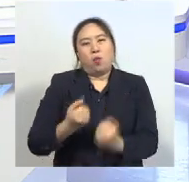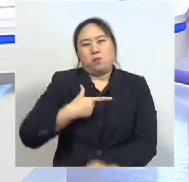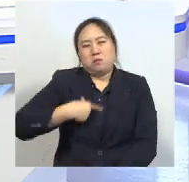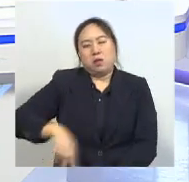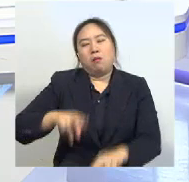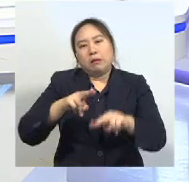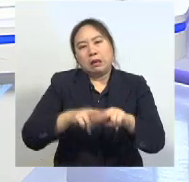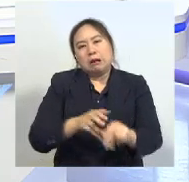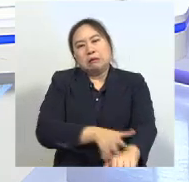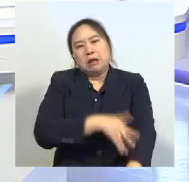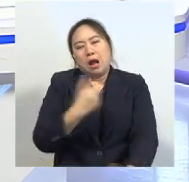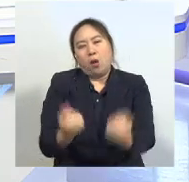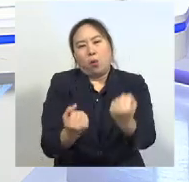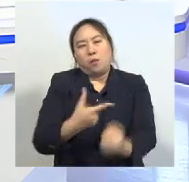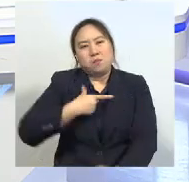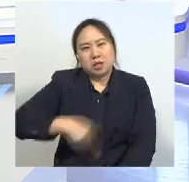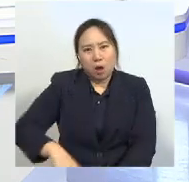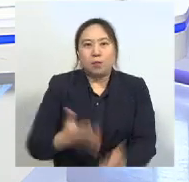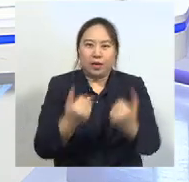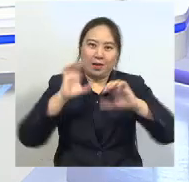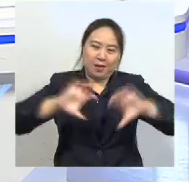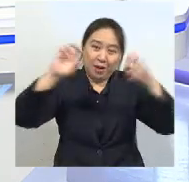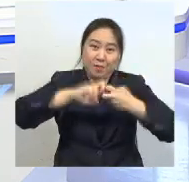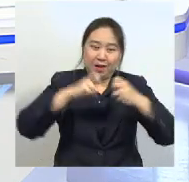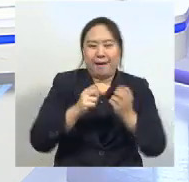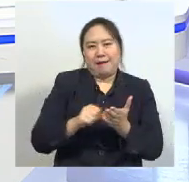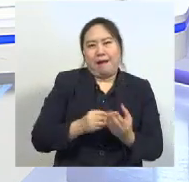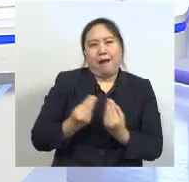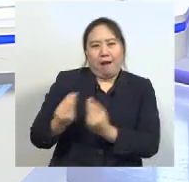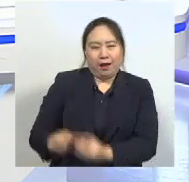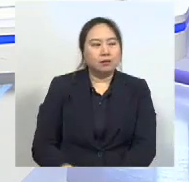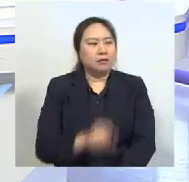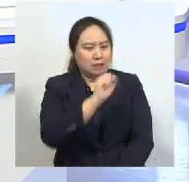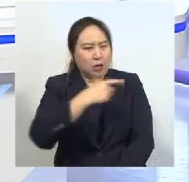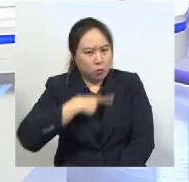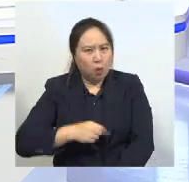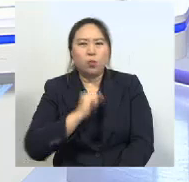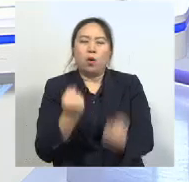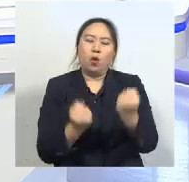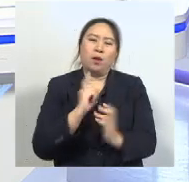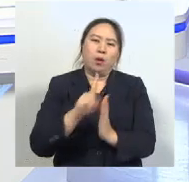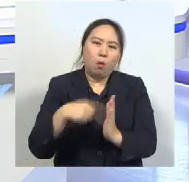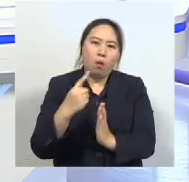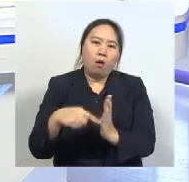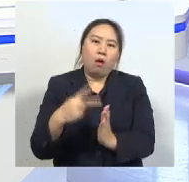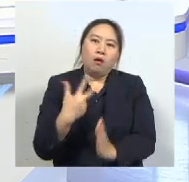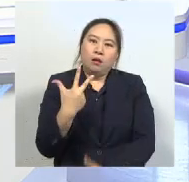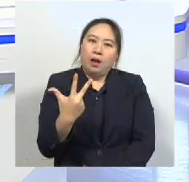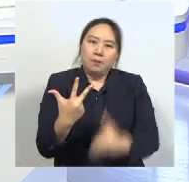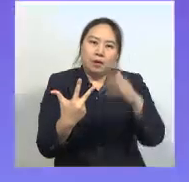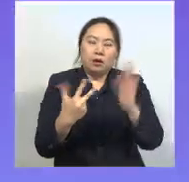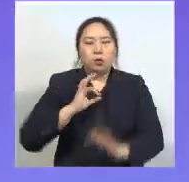ไม่ชอบนั่งรถนานๆตอนนี้นี่เหมือนกับภาครัฐมาแก้ปัญหาให้คุณนะ เนี่ยถูกใจมากเพราะบางทีนะนั่งรถเกิน3ชั่วโมงรู้สึกเหมือนแบบไม่เก่ง